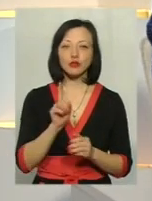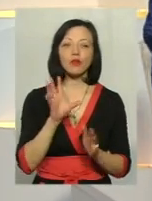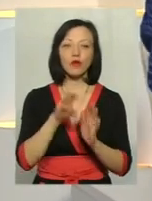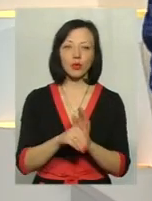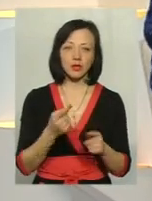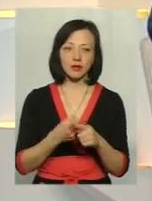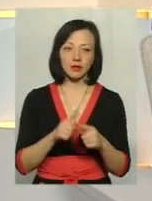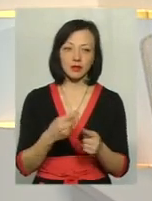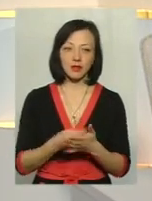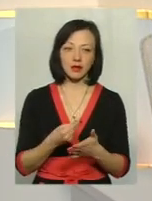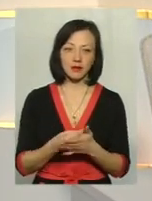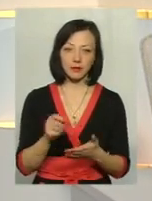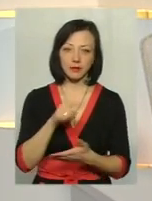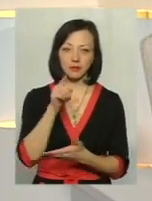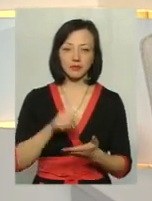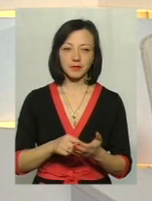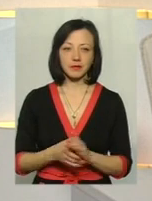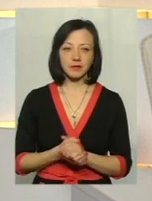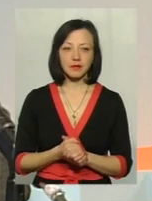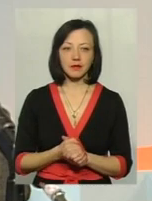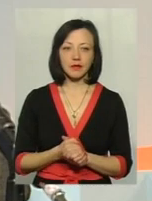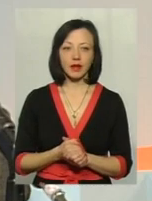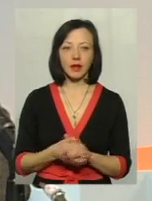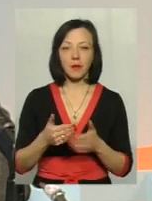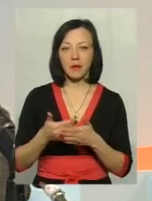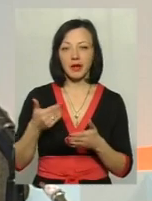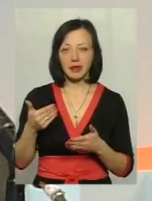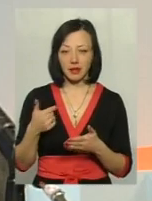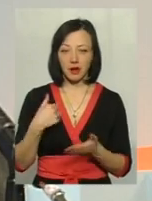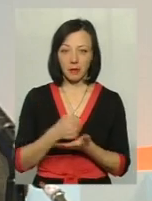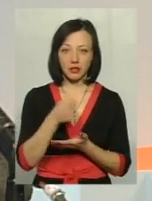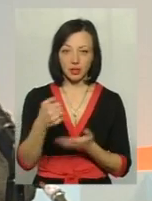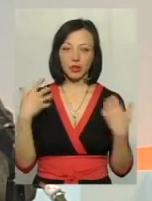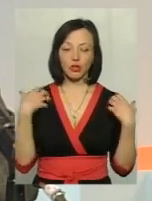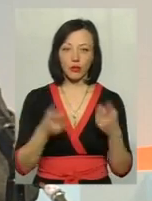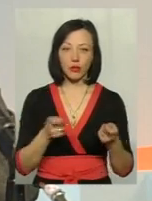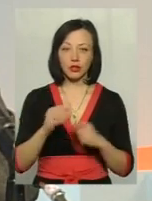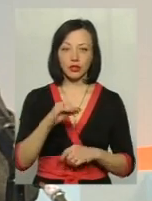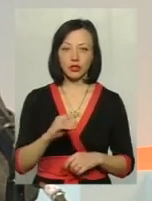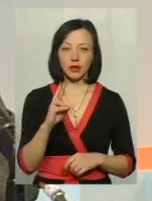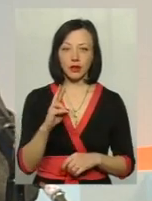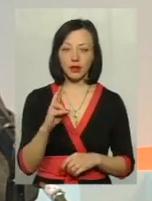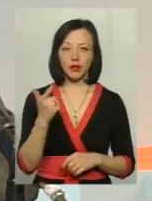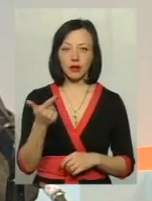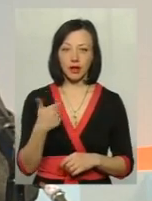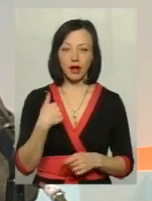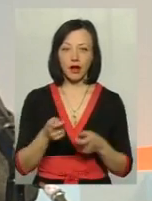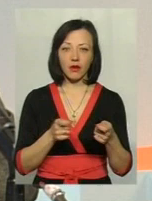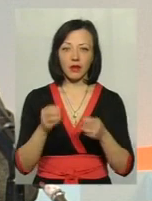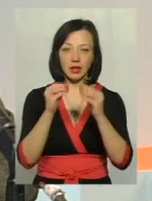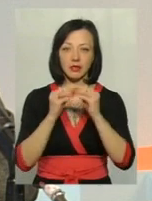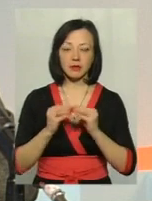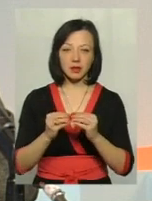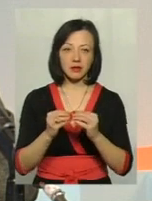тариф? Я перед тим, як був призначений начальником управління ЖКГ, керував 10